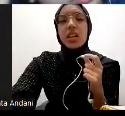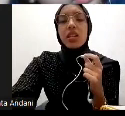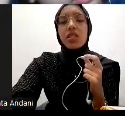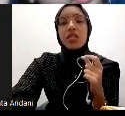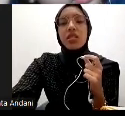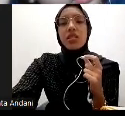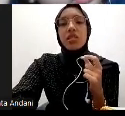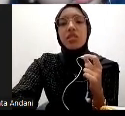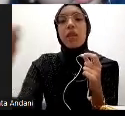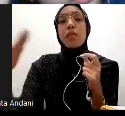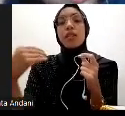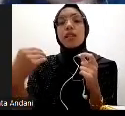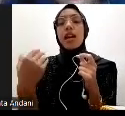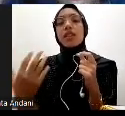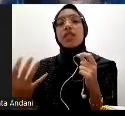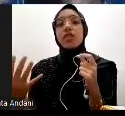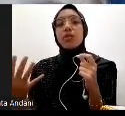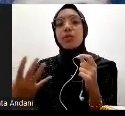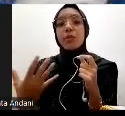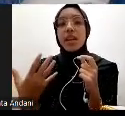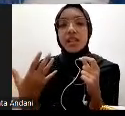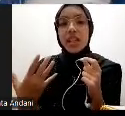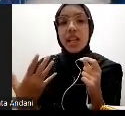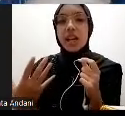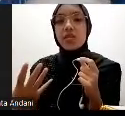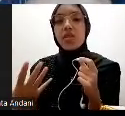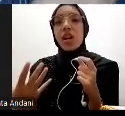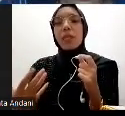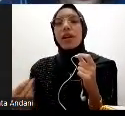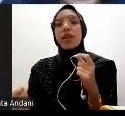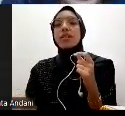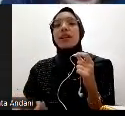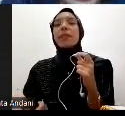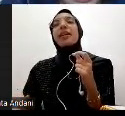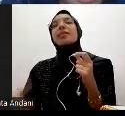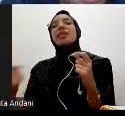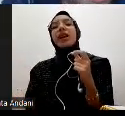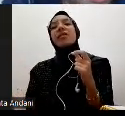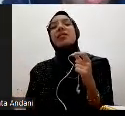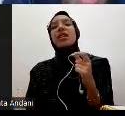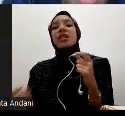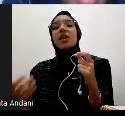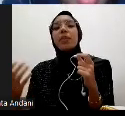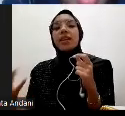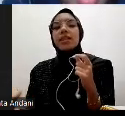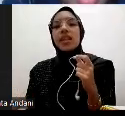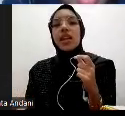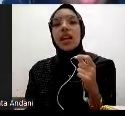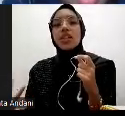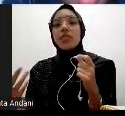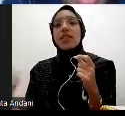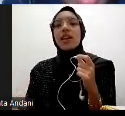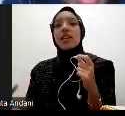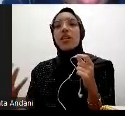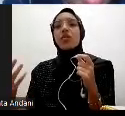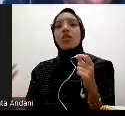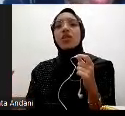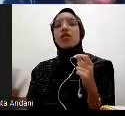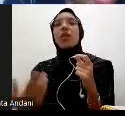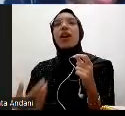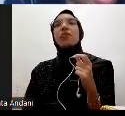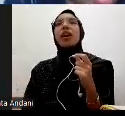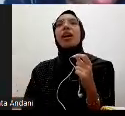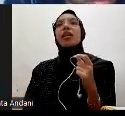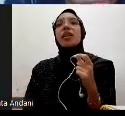dari negatif dari nomophobia sendiri yaitu mereka bisa sampai stres, depresi, kecemasan, gangguan